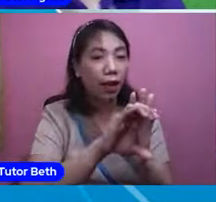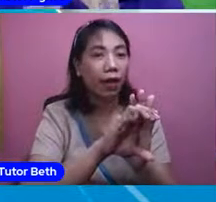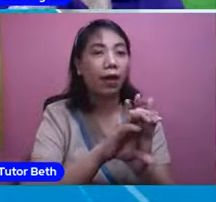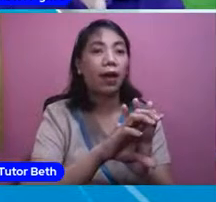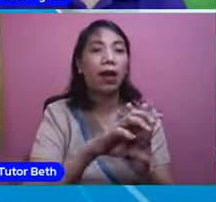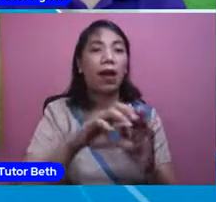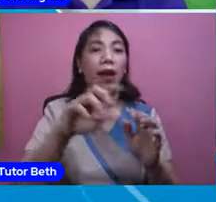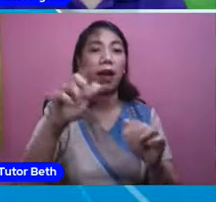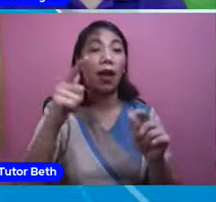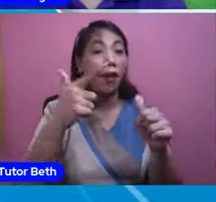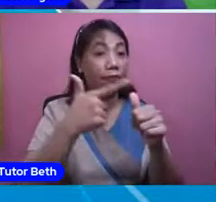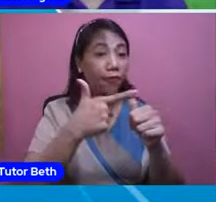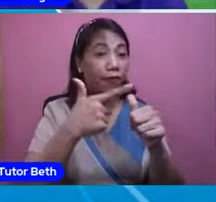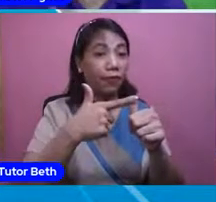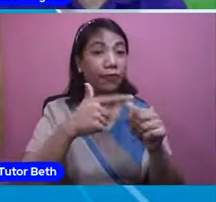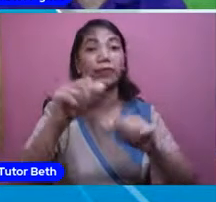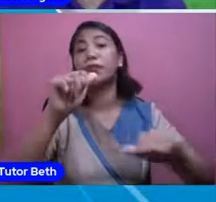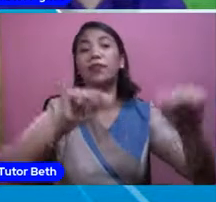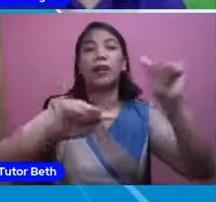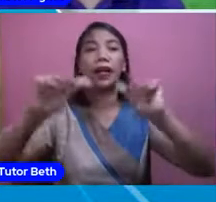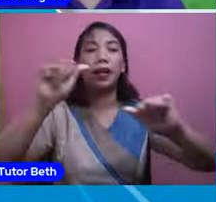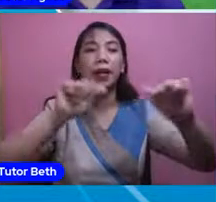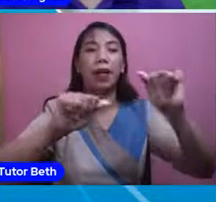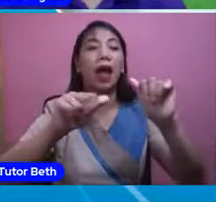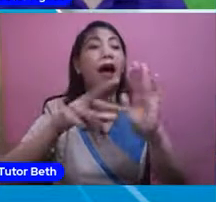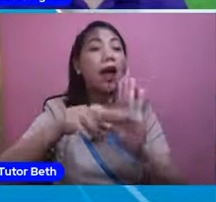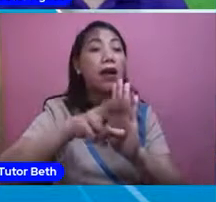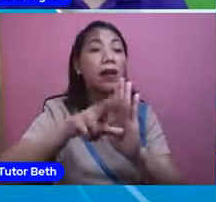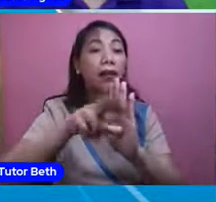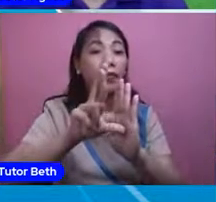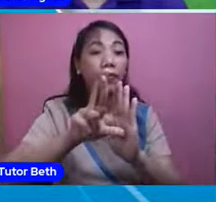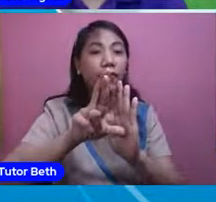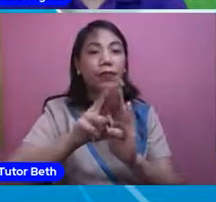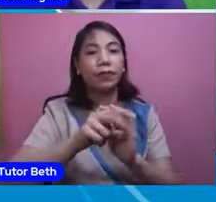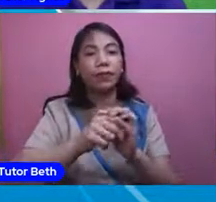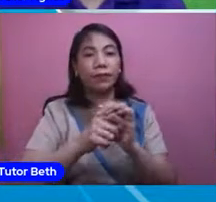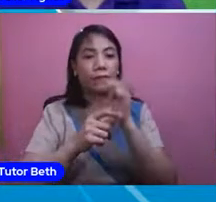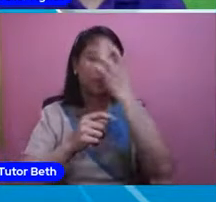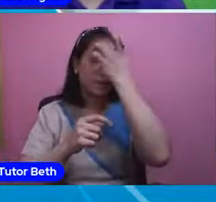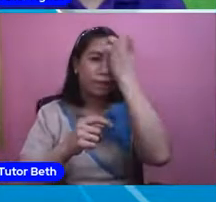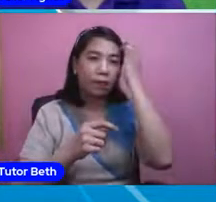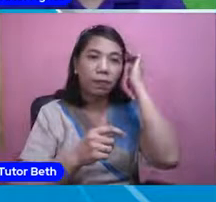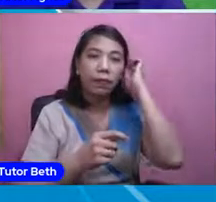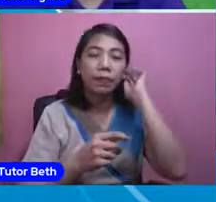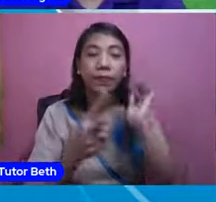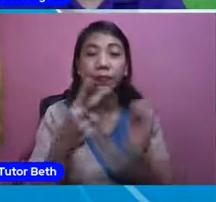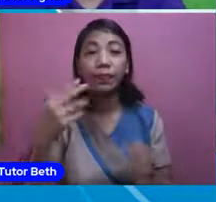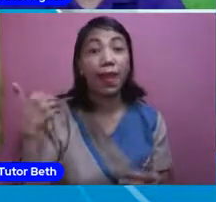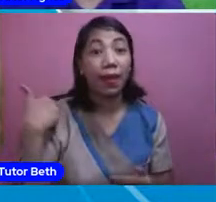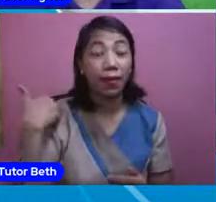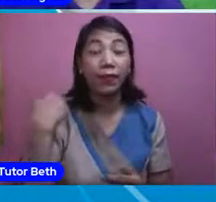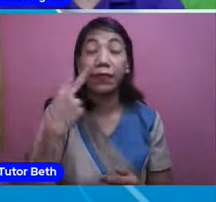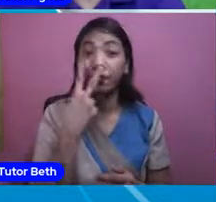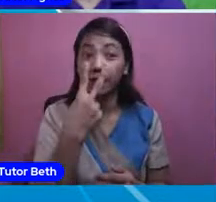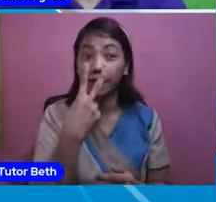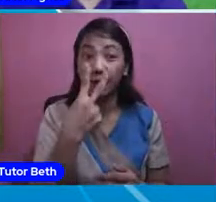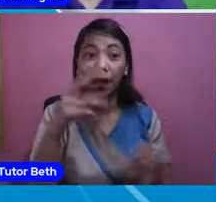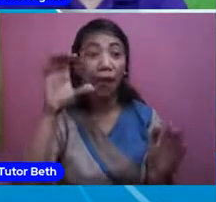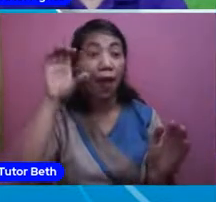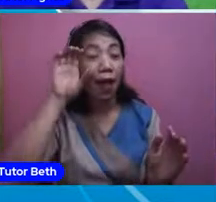balikan. Ipig sabihin, magre-review muna tayo. So, meron tayong nakikitang apat na larawan dito.